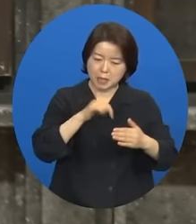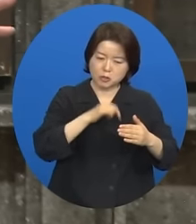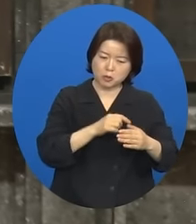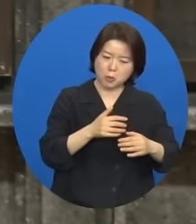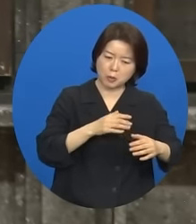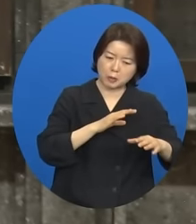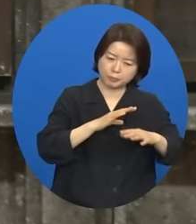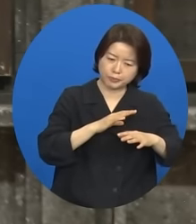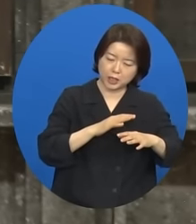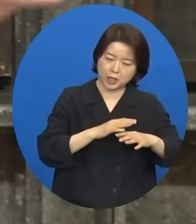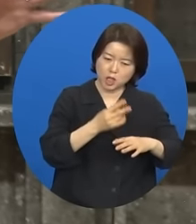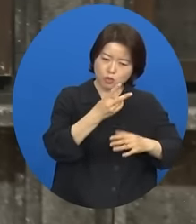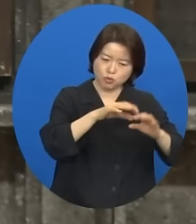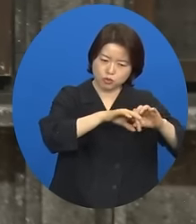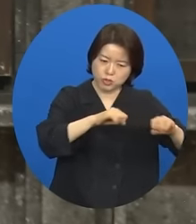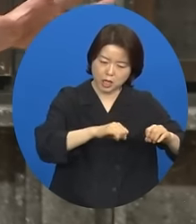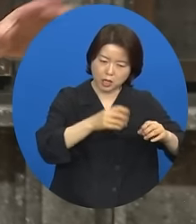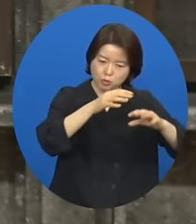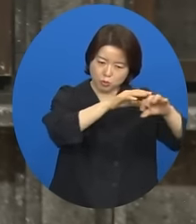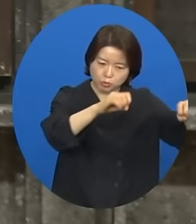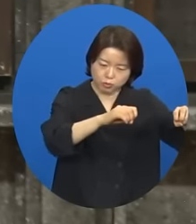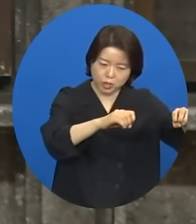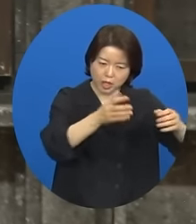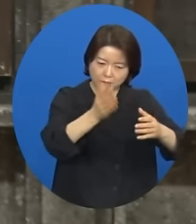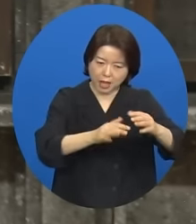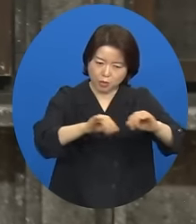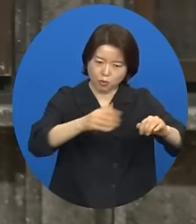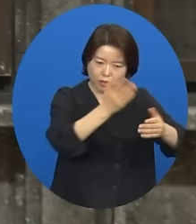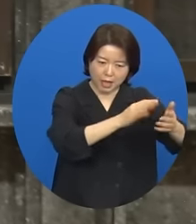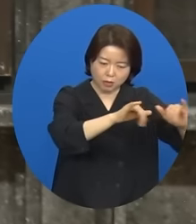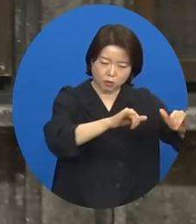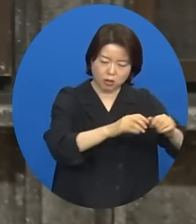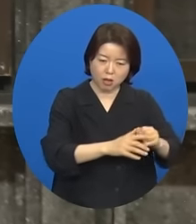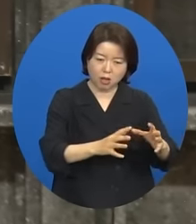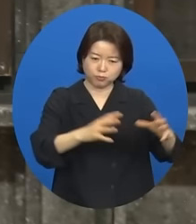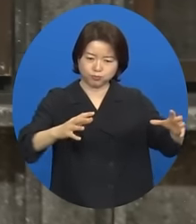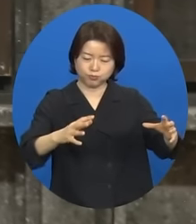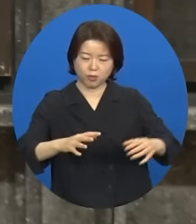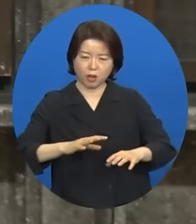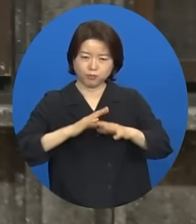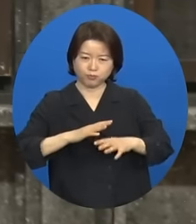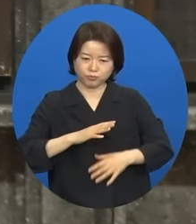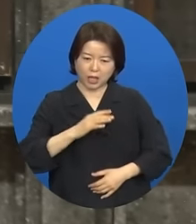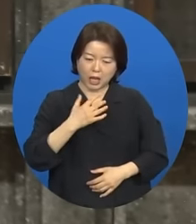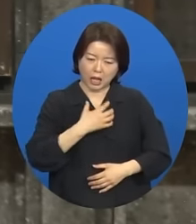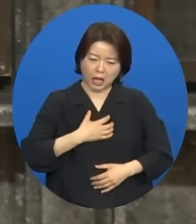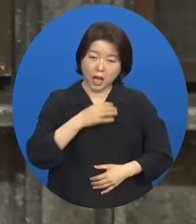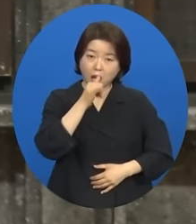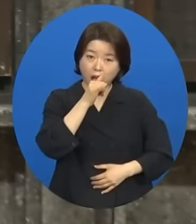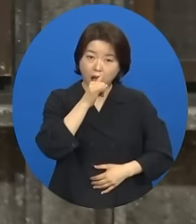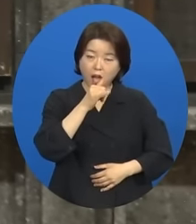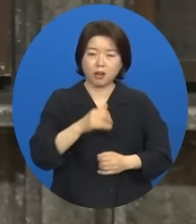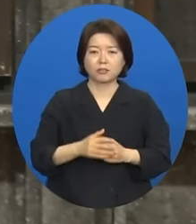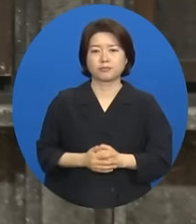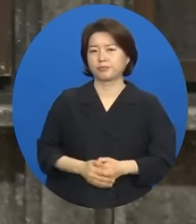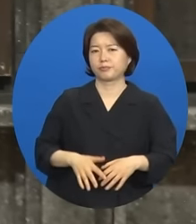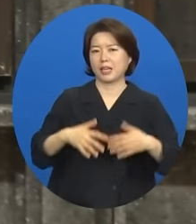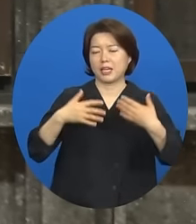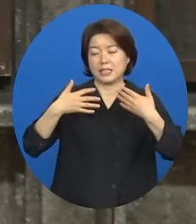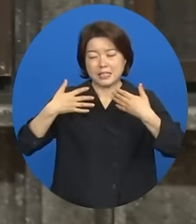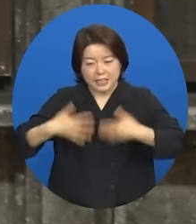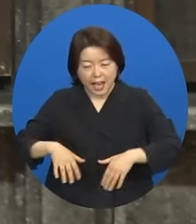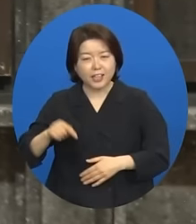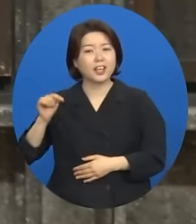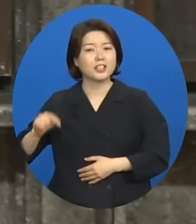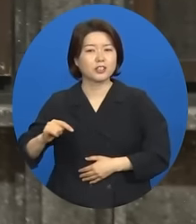두 대로 나누고 또 그래서 두 대로 나누고 또 두 대로 나누고 불안하고 염려하고 있지는 않습니까? 약해지는 것을 두려워하지